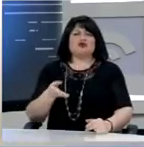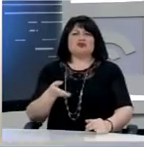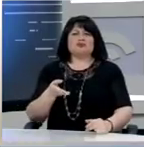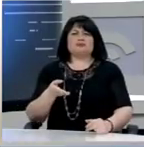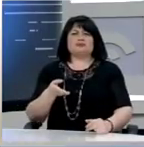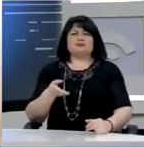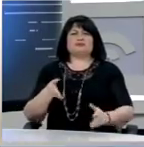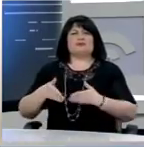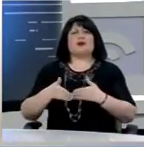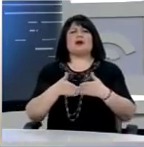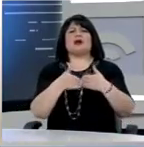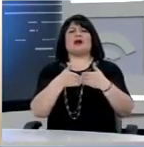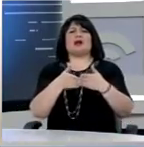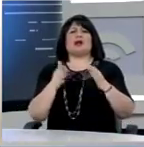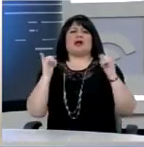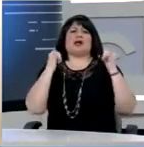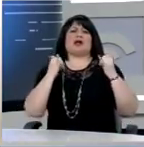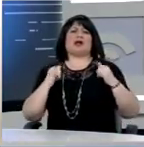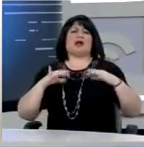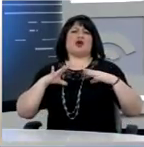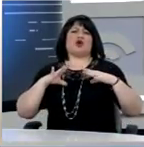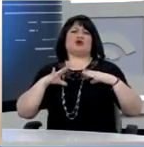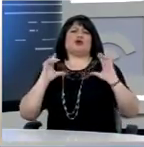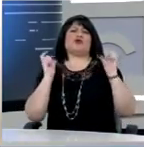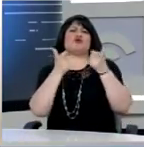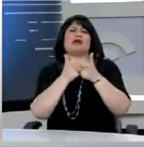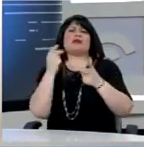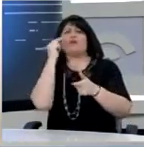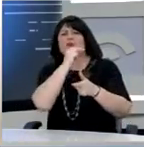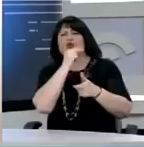το Κότερο και η οικογένεια του Πρωθυπουργού.